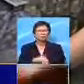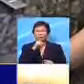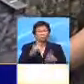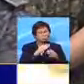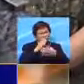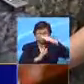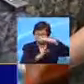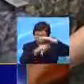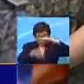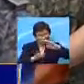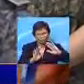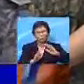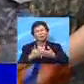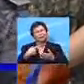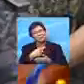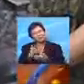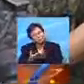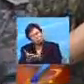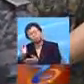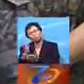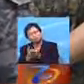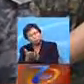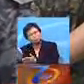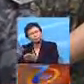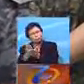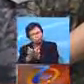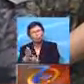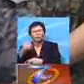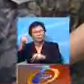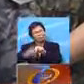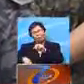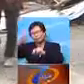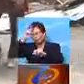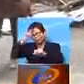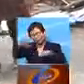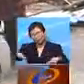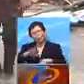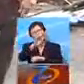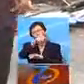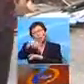akan teruskan Aa setiap a setiap masa kita akan lakukan